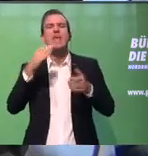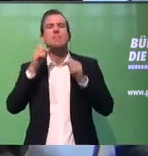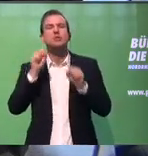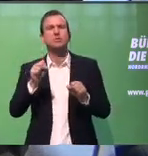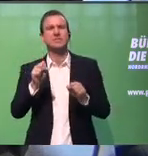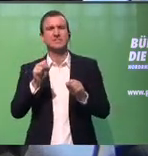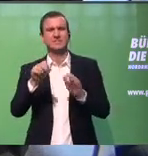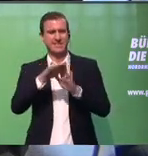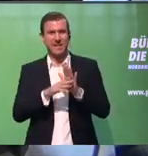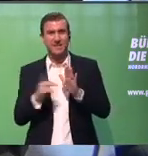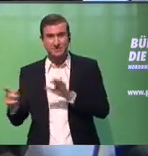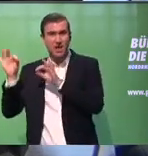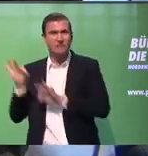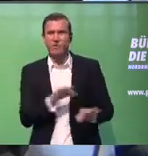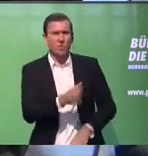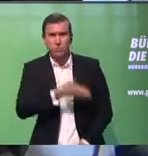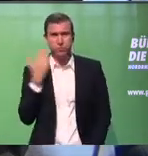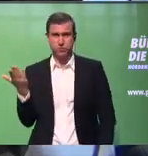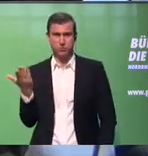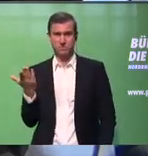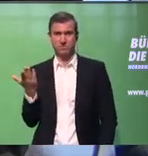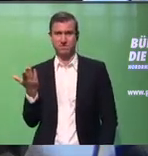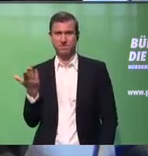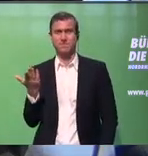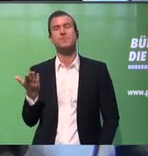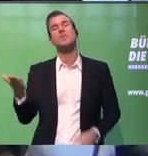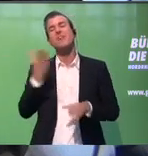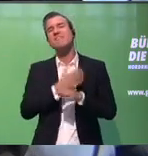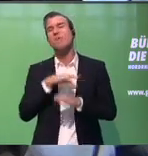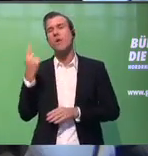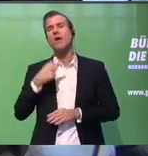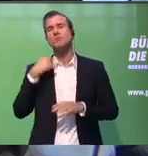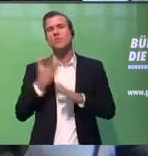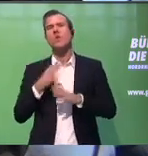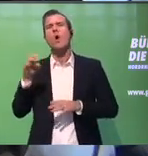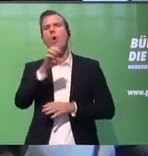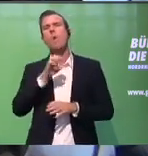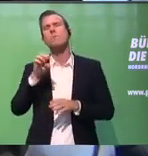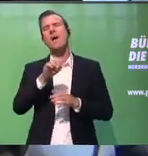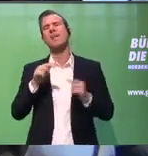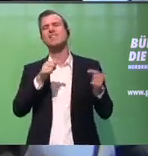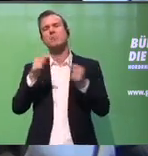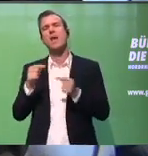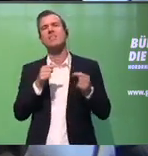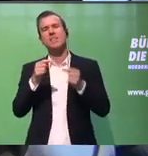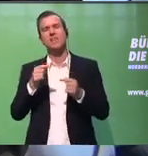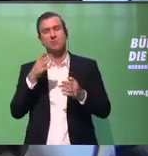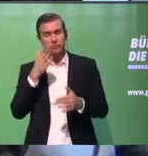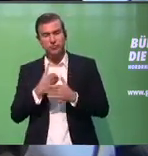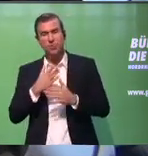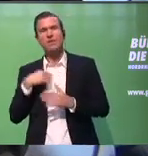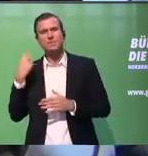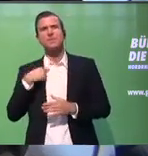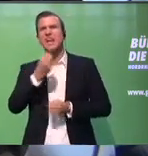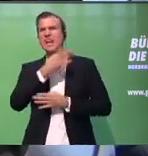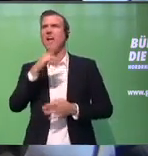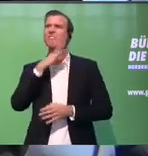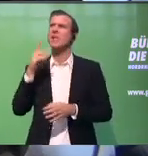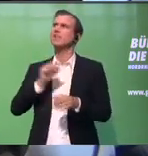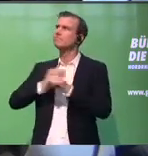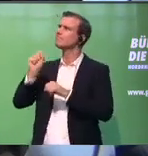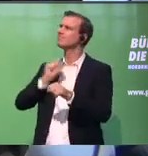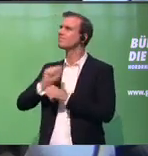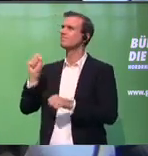Bundesklimaschutzgesetz geben. Wir hatten vorher in der europäischen Debatte noch mal sehr deutlich auch die Stimmen gehört, die gesagt